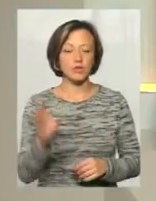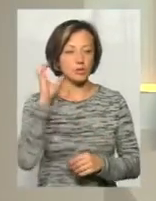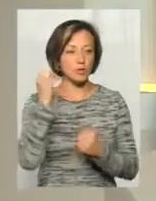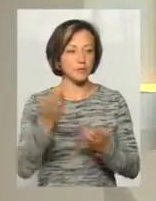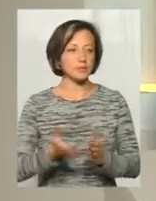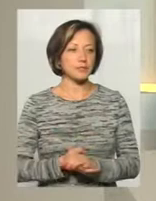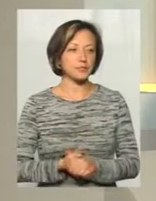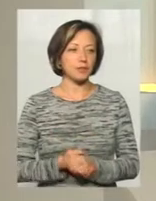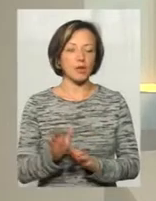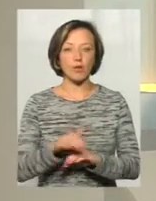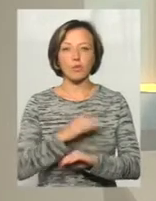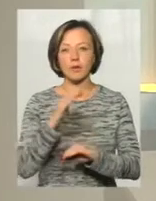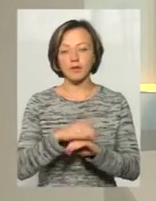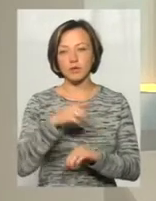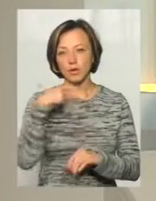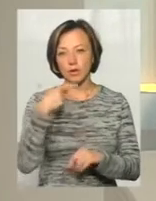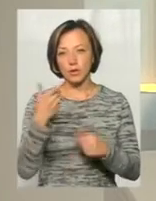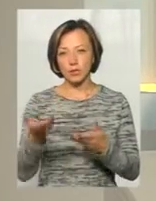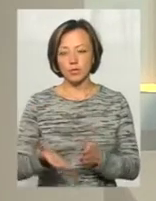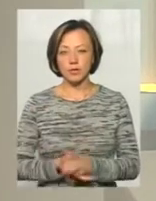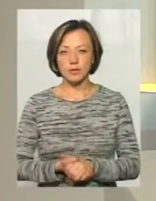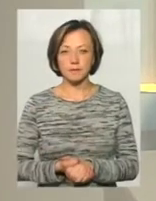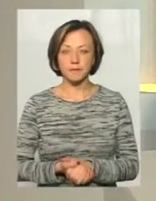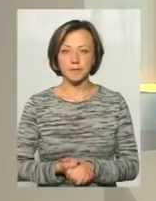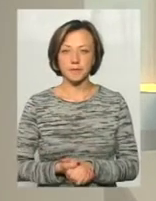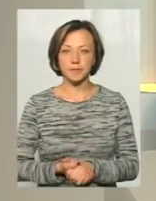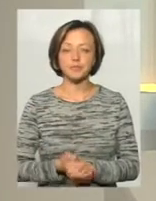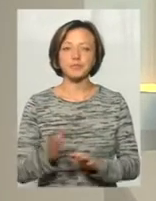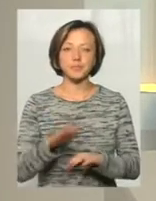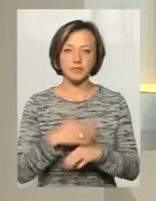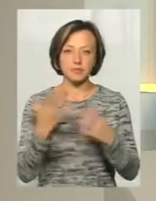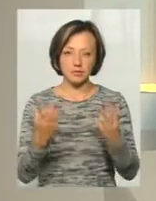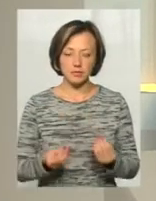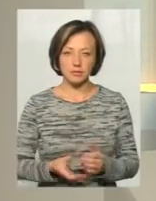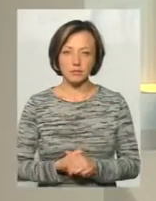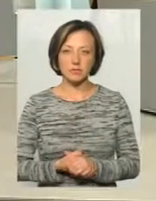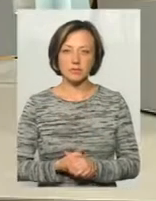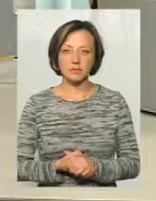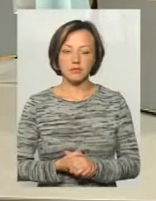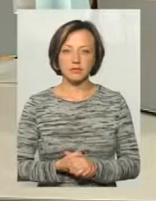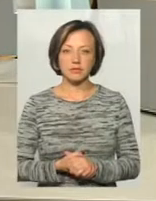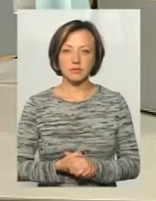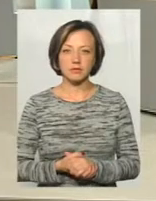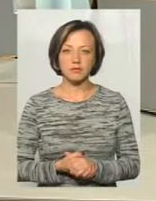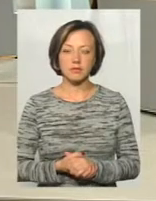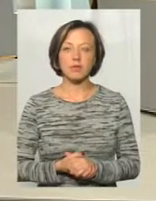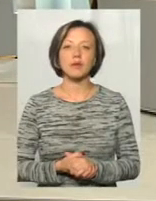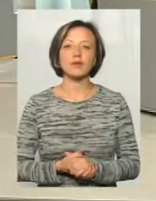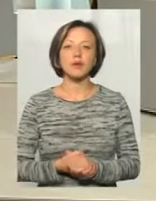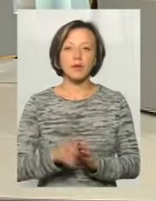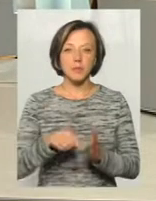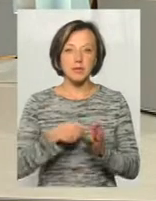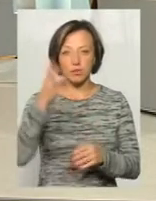послухаємо питання. Добрий вечір, ви в ефірі. Доброго дня. Доброго дня. Доброго дня, Олександр